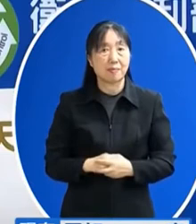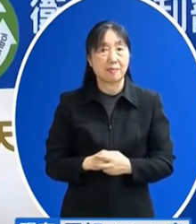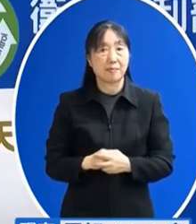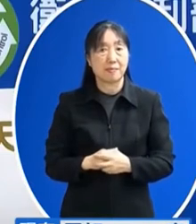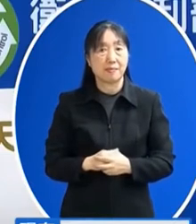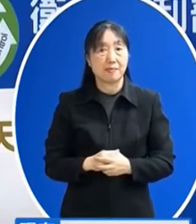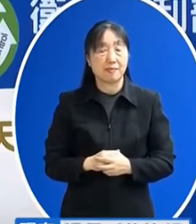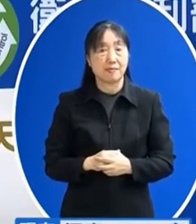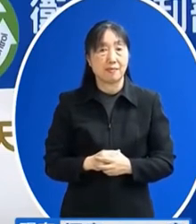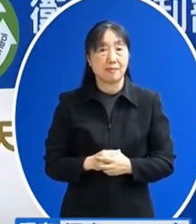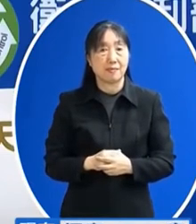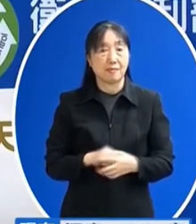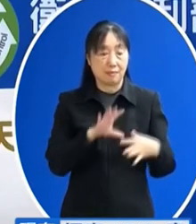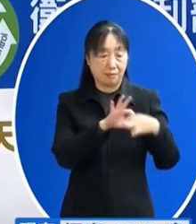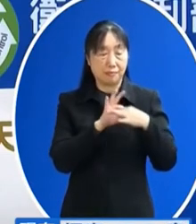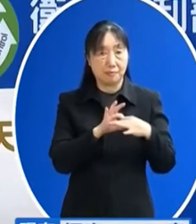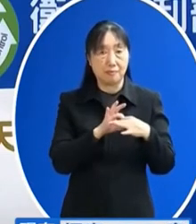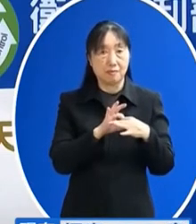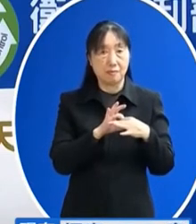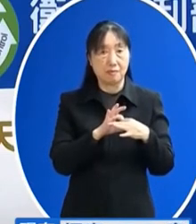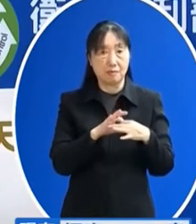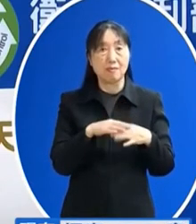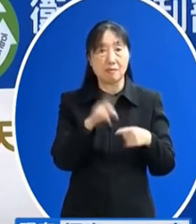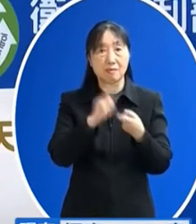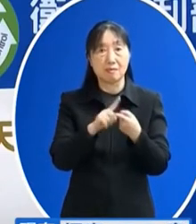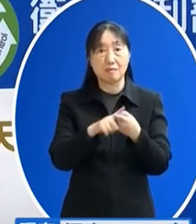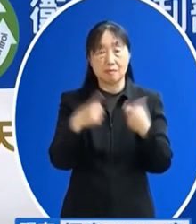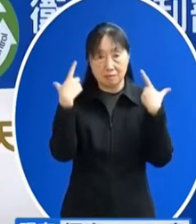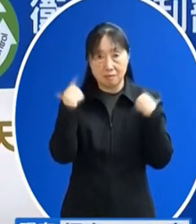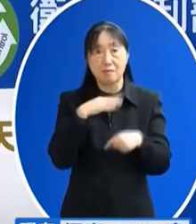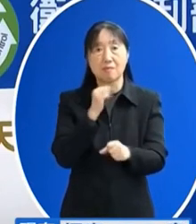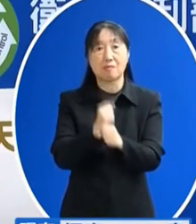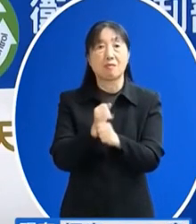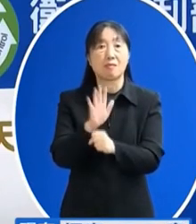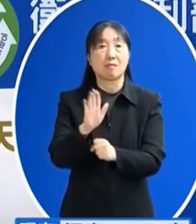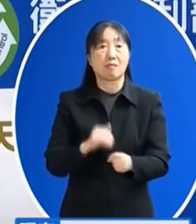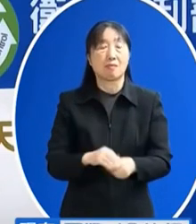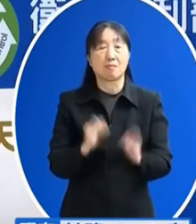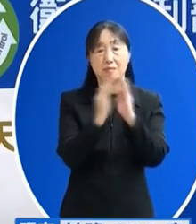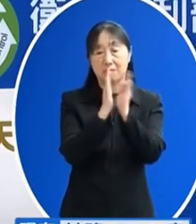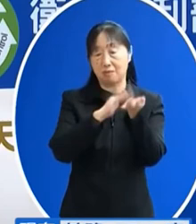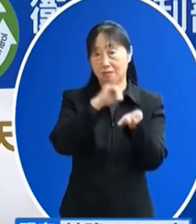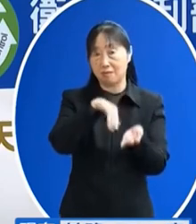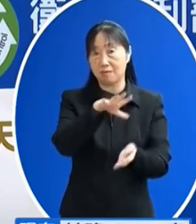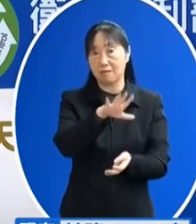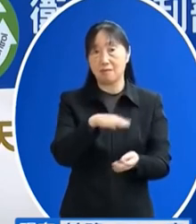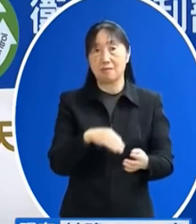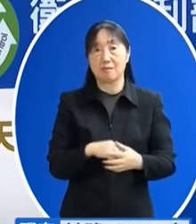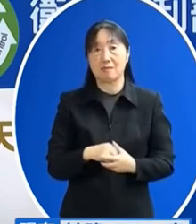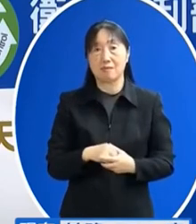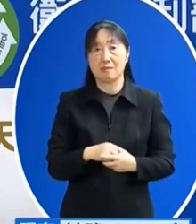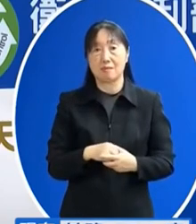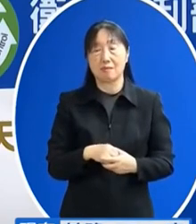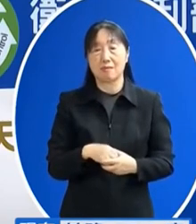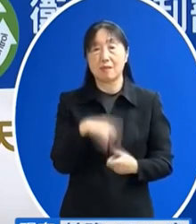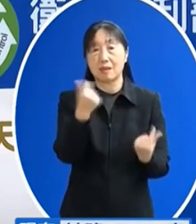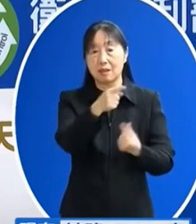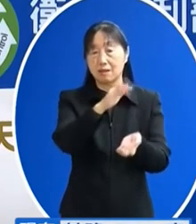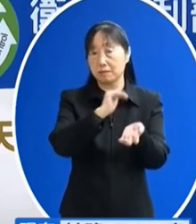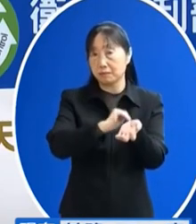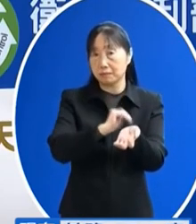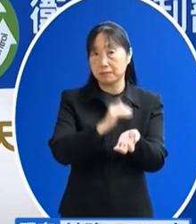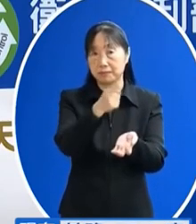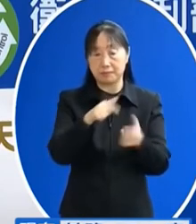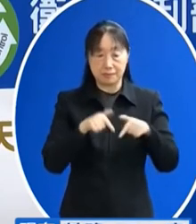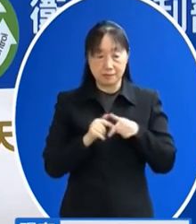的，那关怀本来就有既有的管道，那布桃本身又本来就有它的一个，不管是医疗